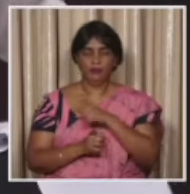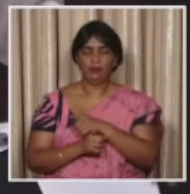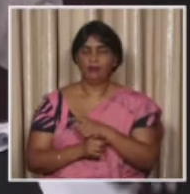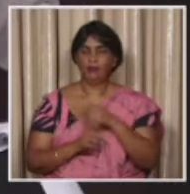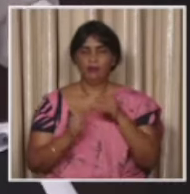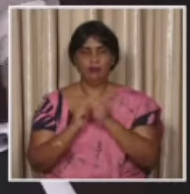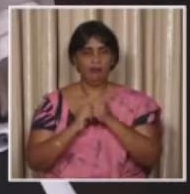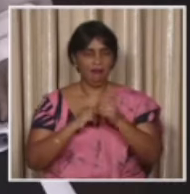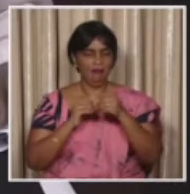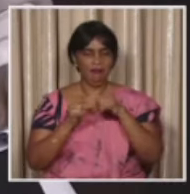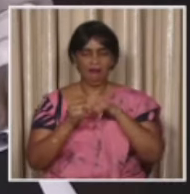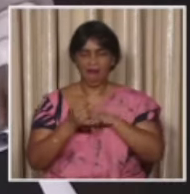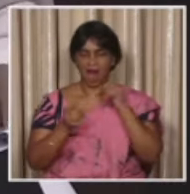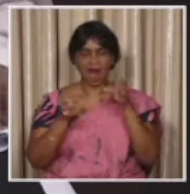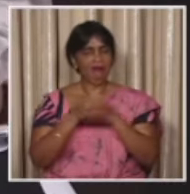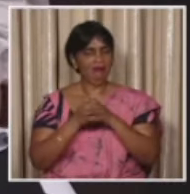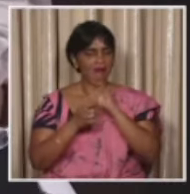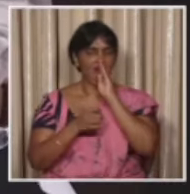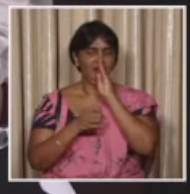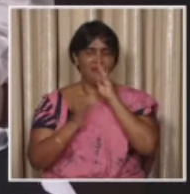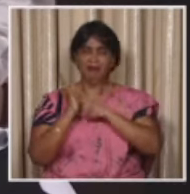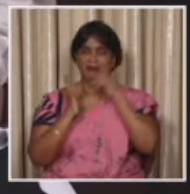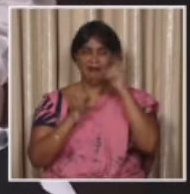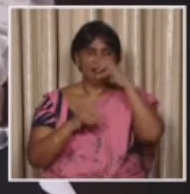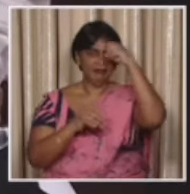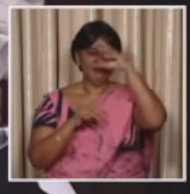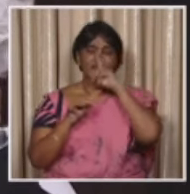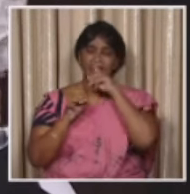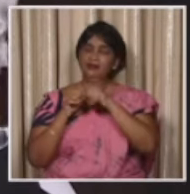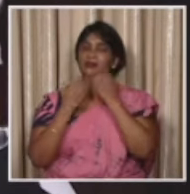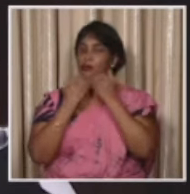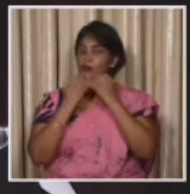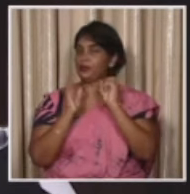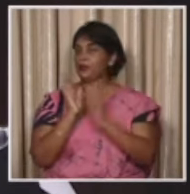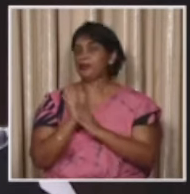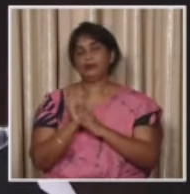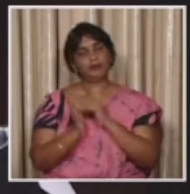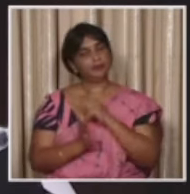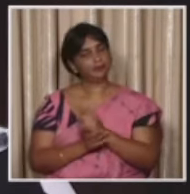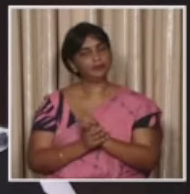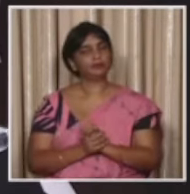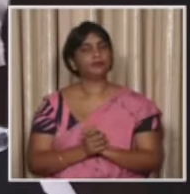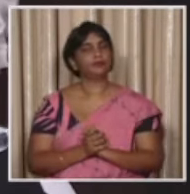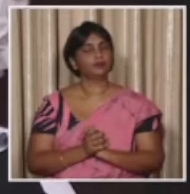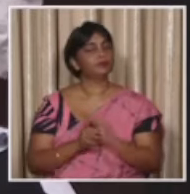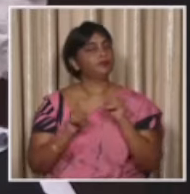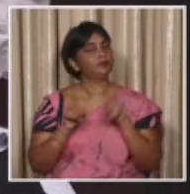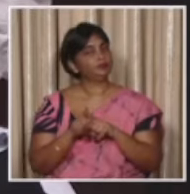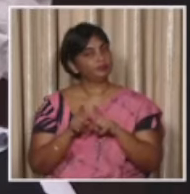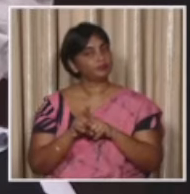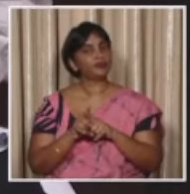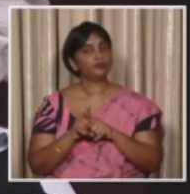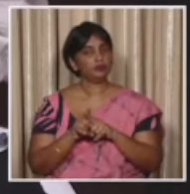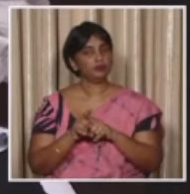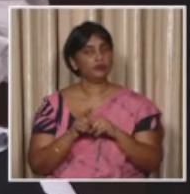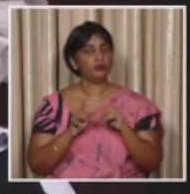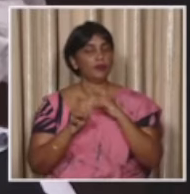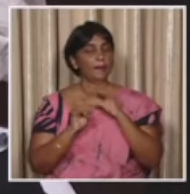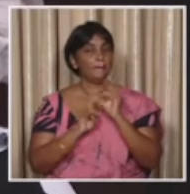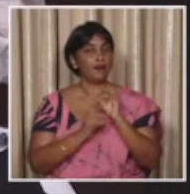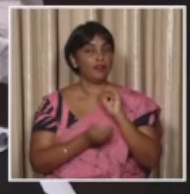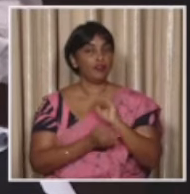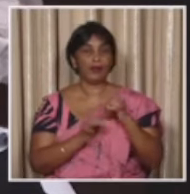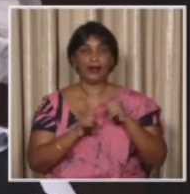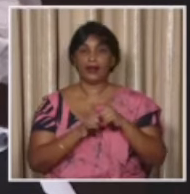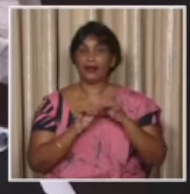reform secretariat එක National Electricity Advisory Council එක ඒ වගේම successor companies වලට